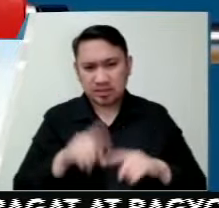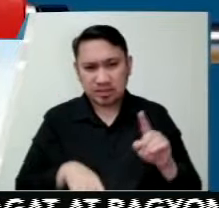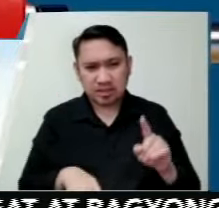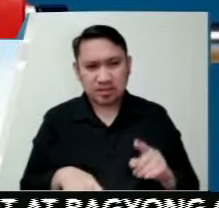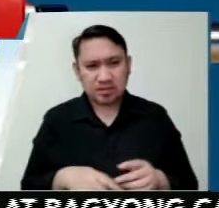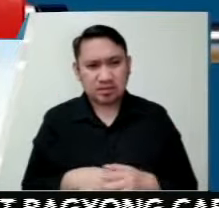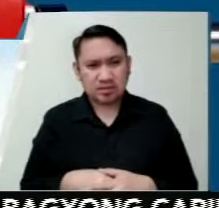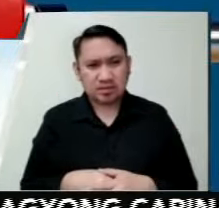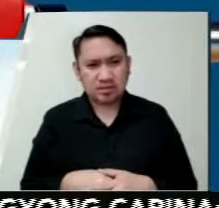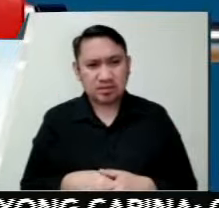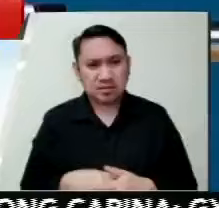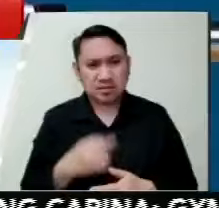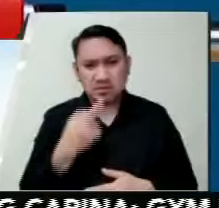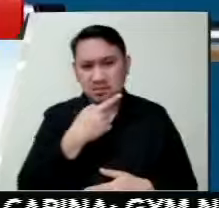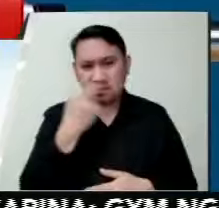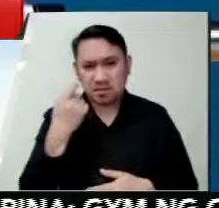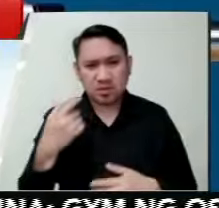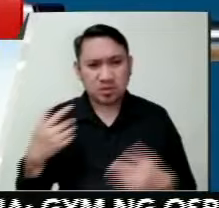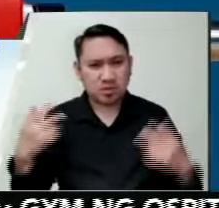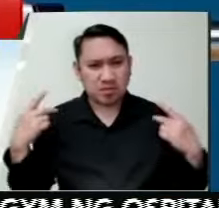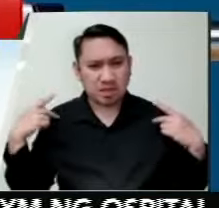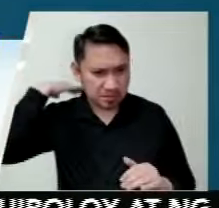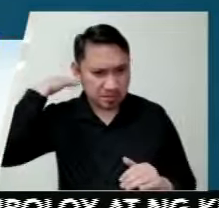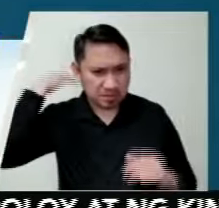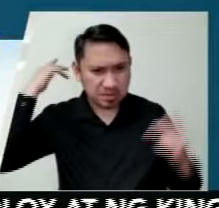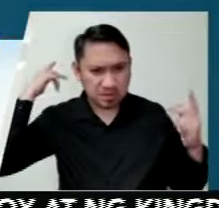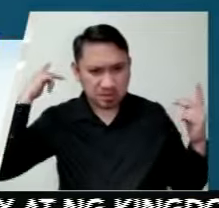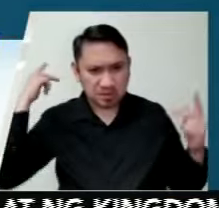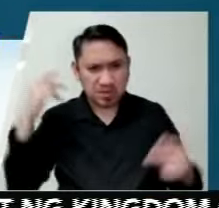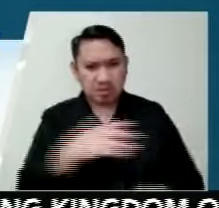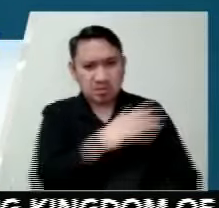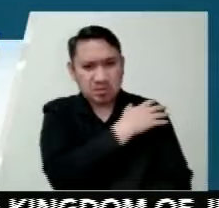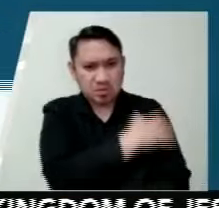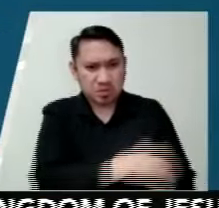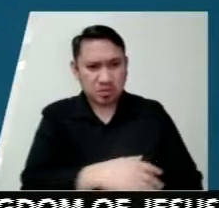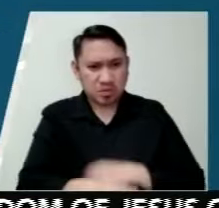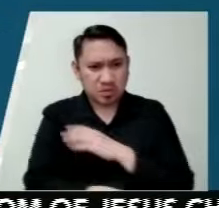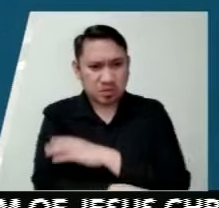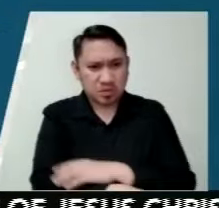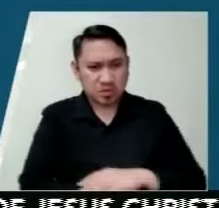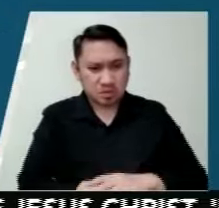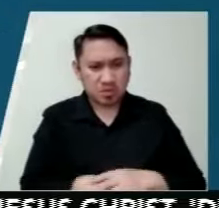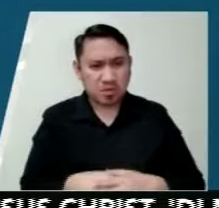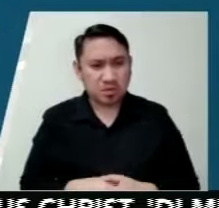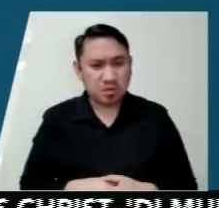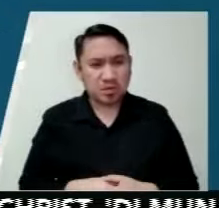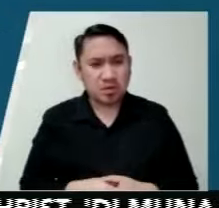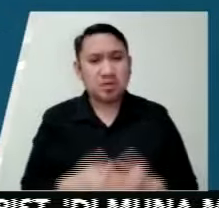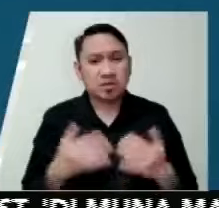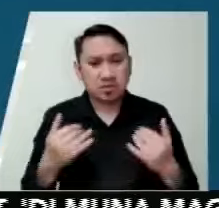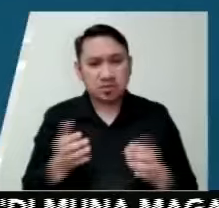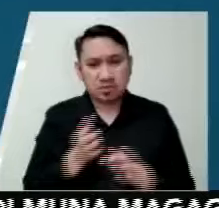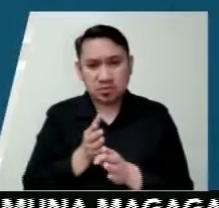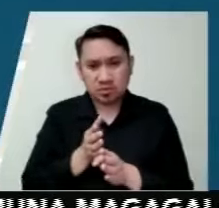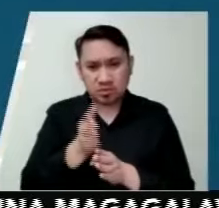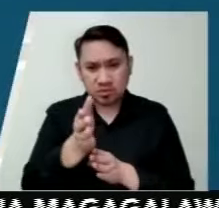iniindang sakit sa mga dating injury bago ang Olympics. Dahil din yan kung kaya dumiretso siya agad